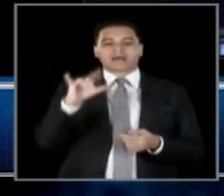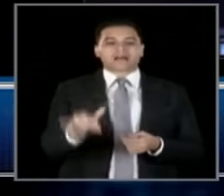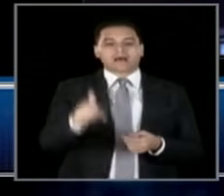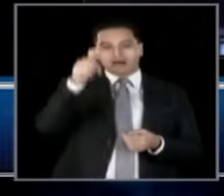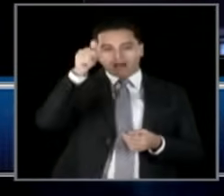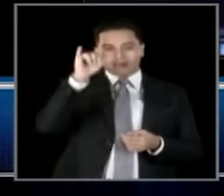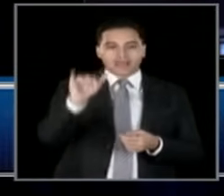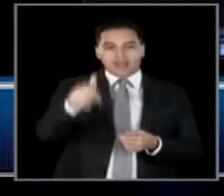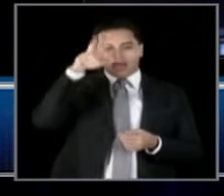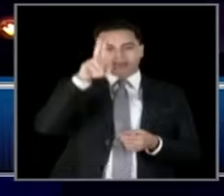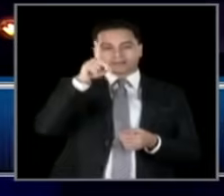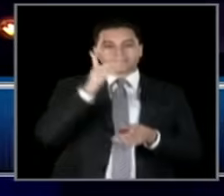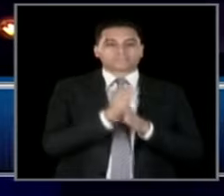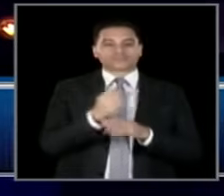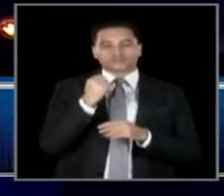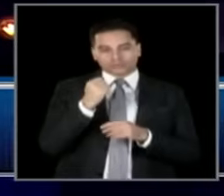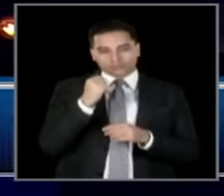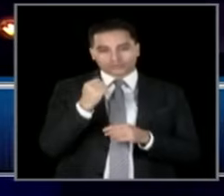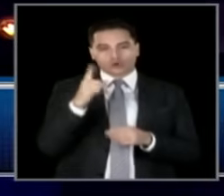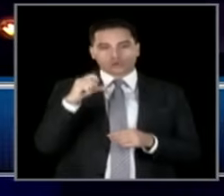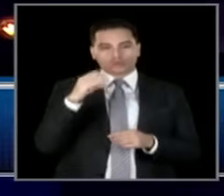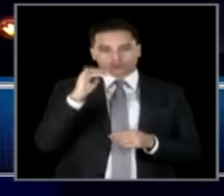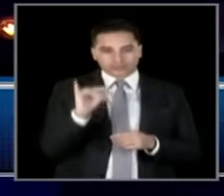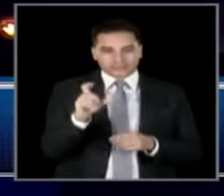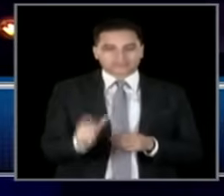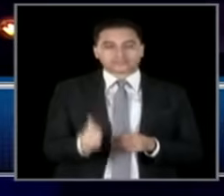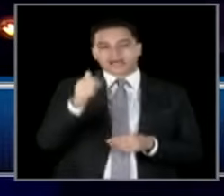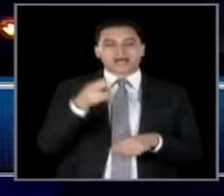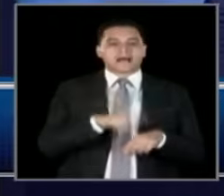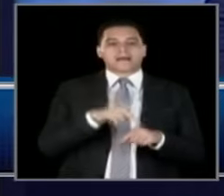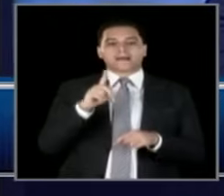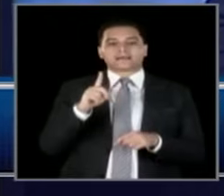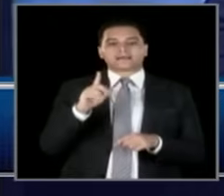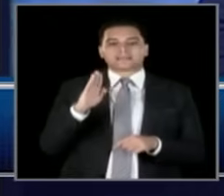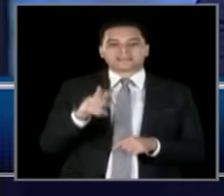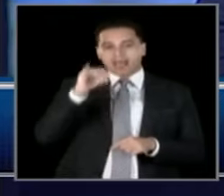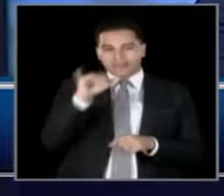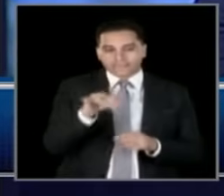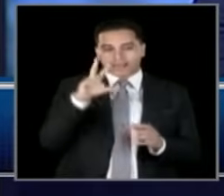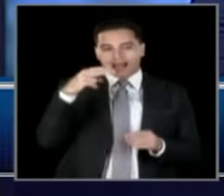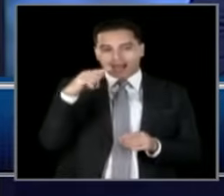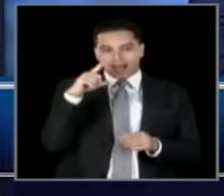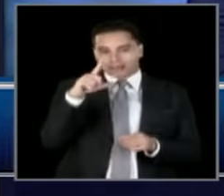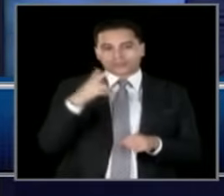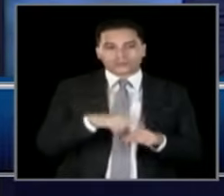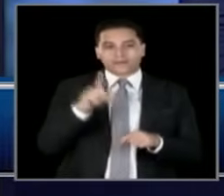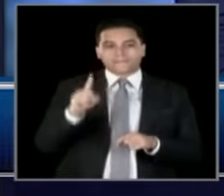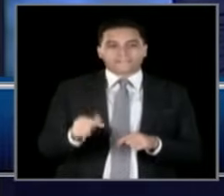سمرة، سيمون، روجينا، سامي العدل، وأيتن عامر، مين